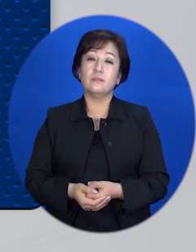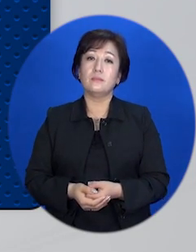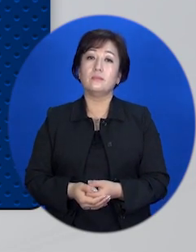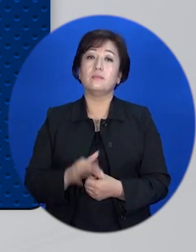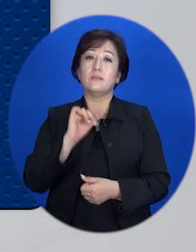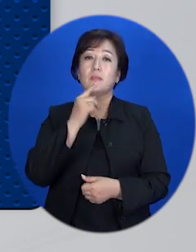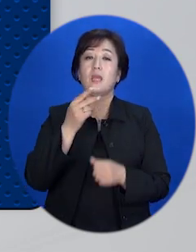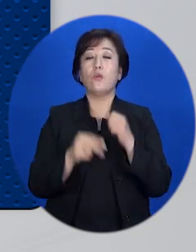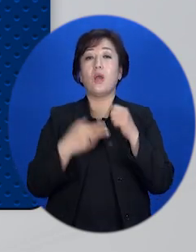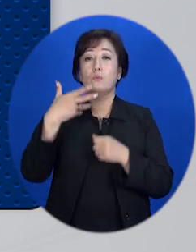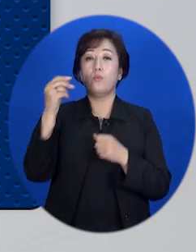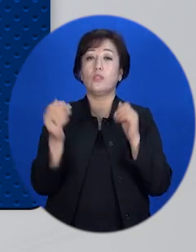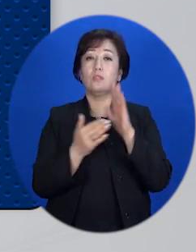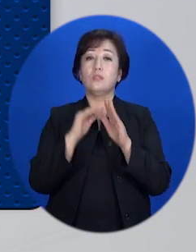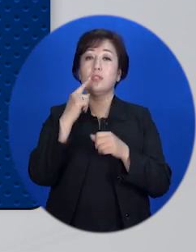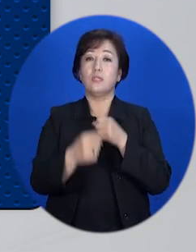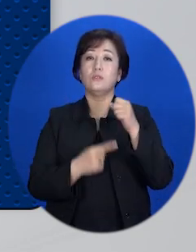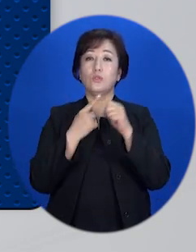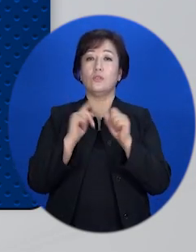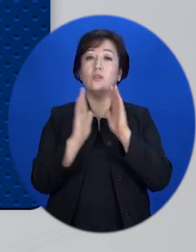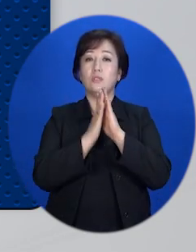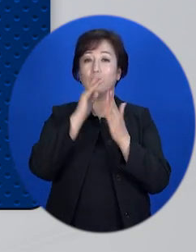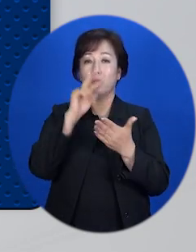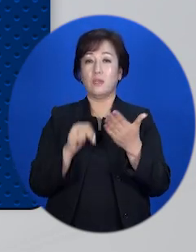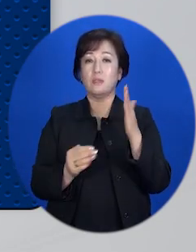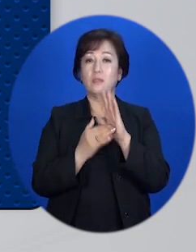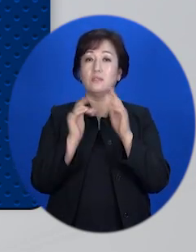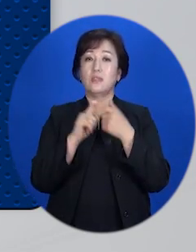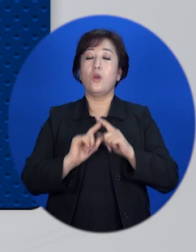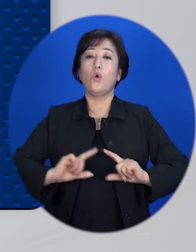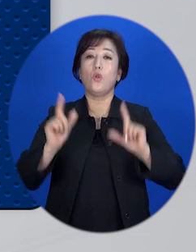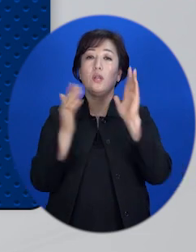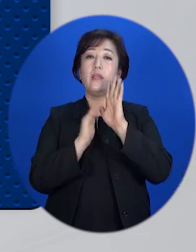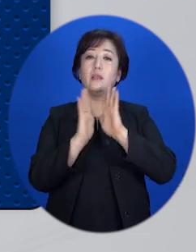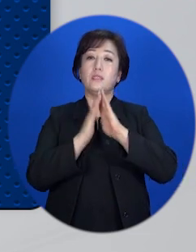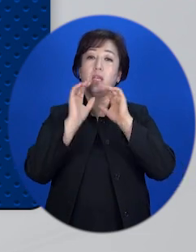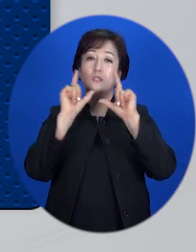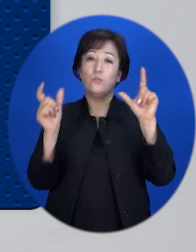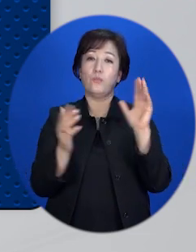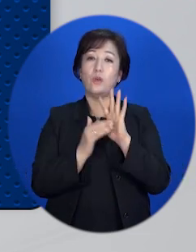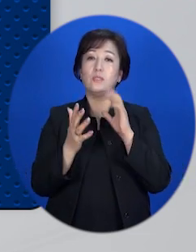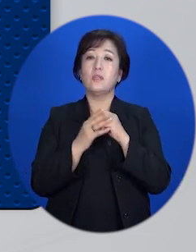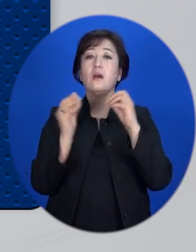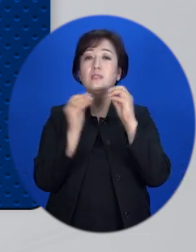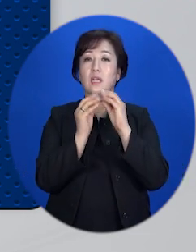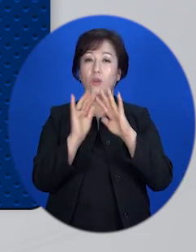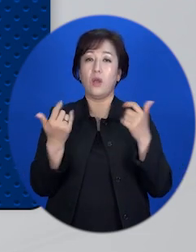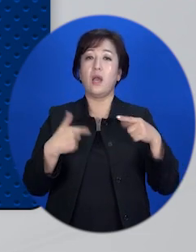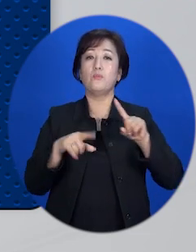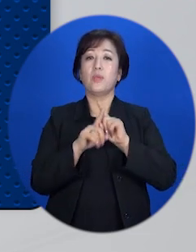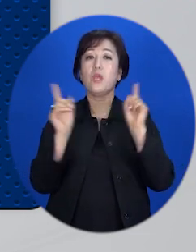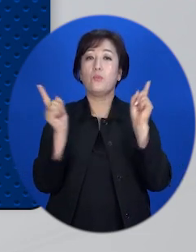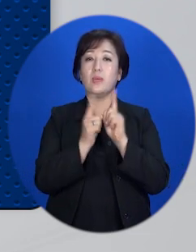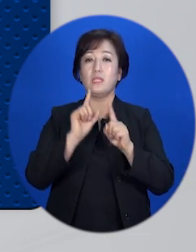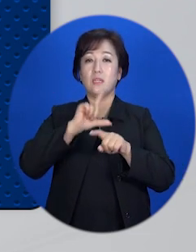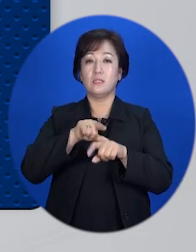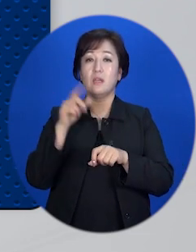개관 1주년을 맞은 울산 도서관에서 올해의 책 선보식과 작가와의 만남의 시간이 마련됩니다.